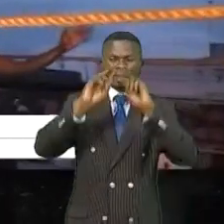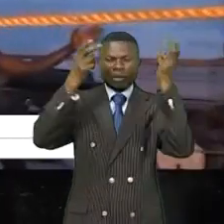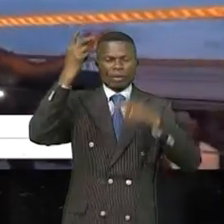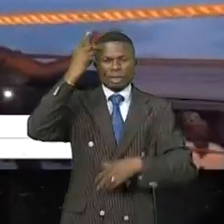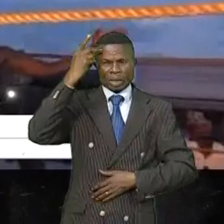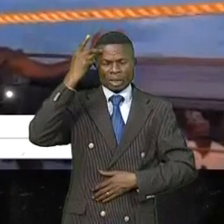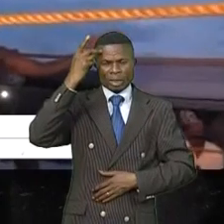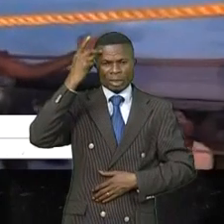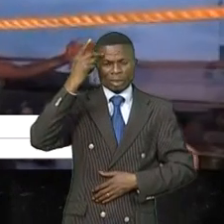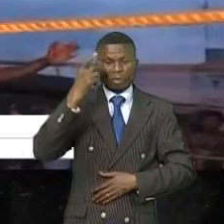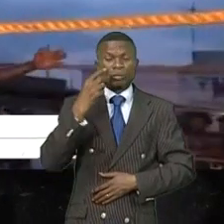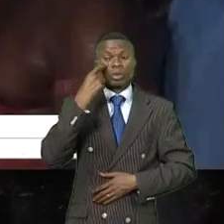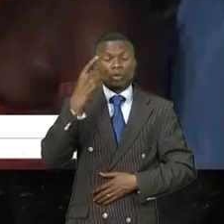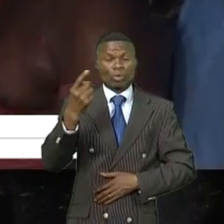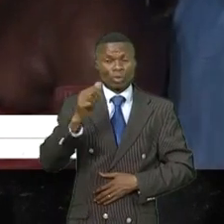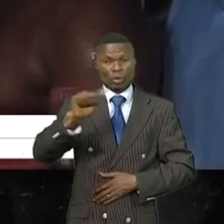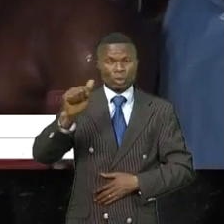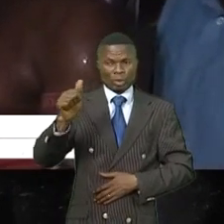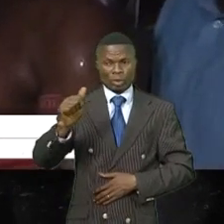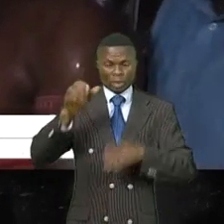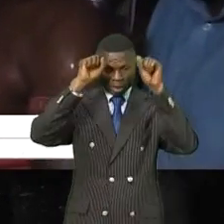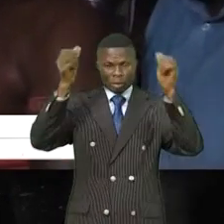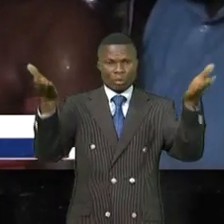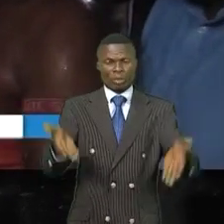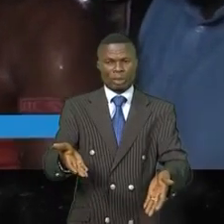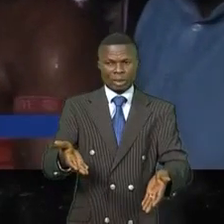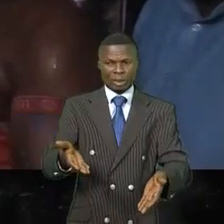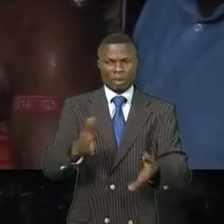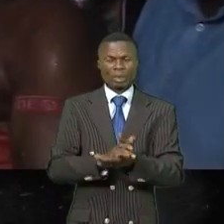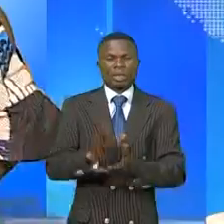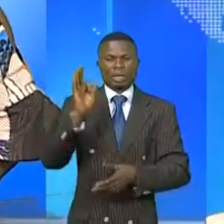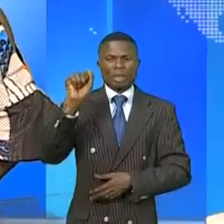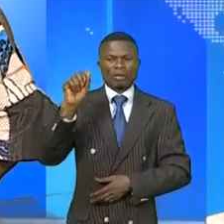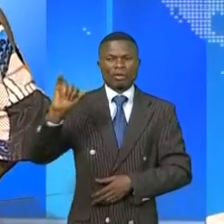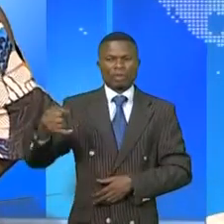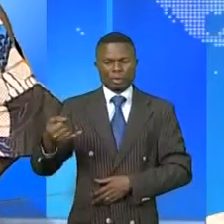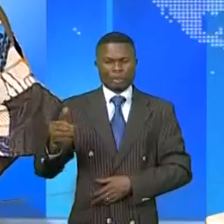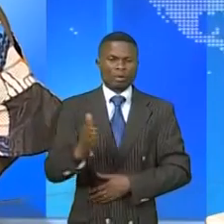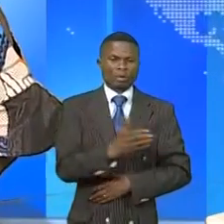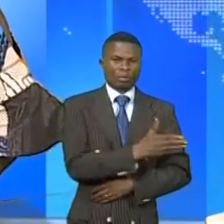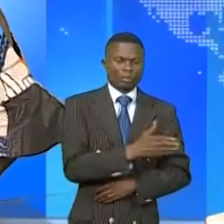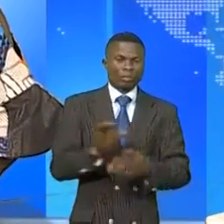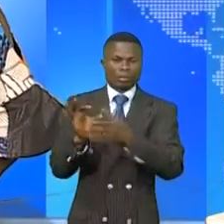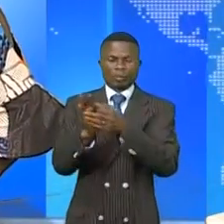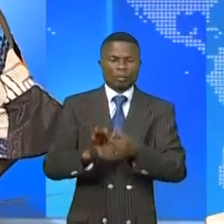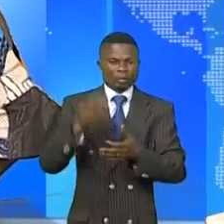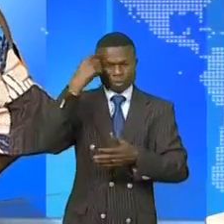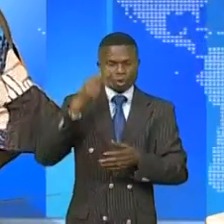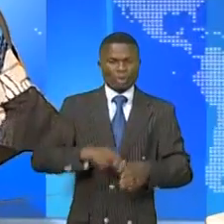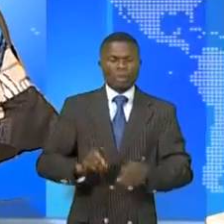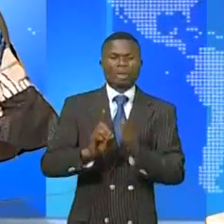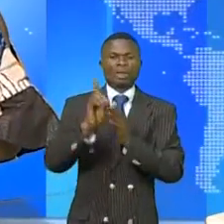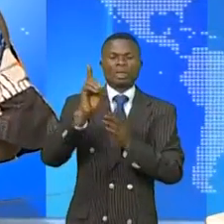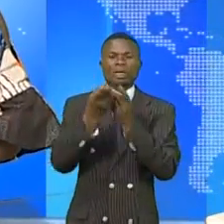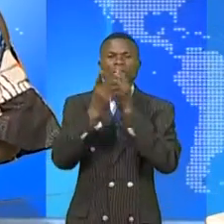Kinshasa sous les yeux admiratifs du président national du FNJ. L'Union pour la démocratie et le